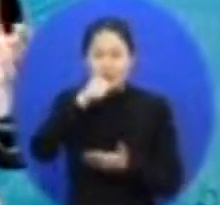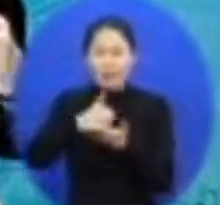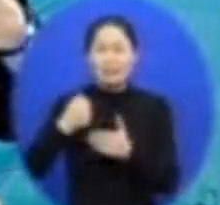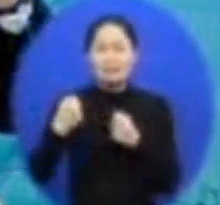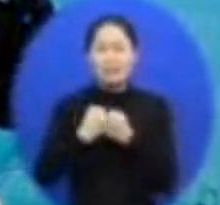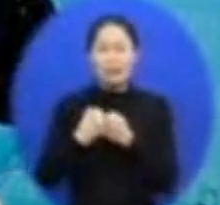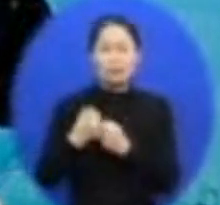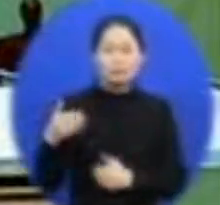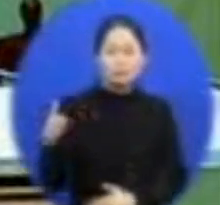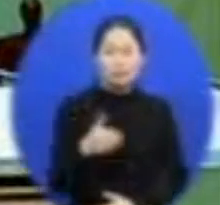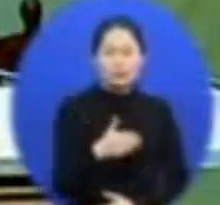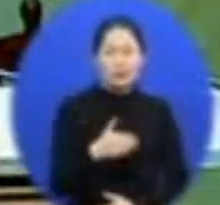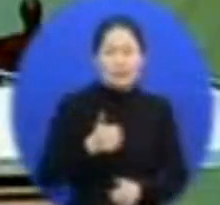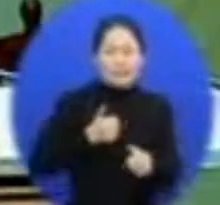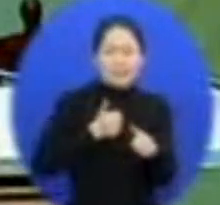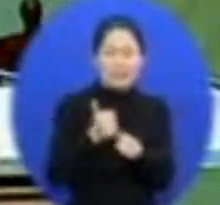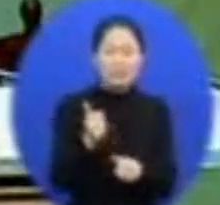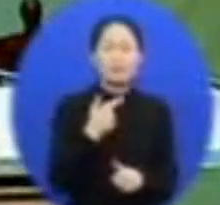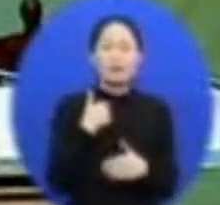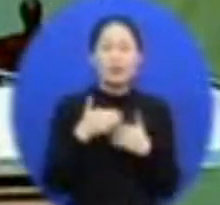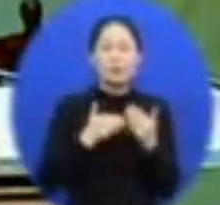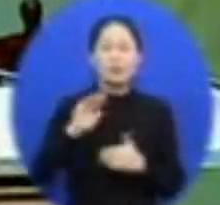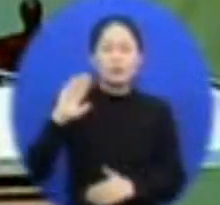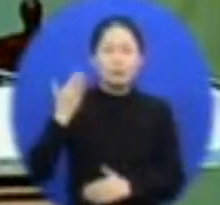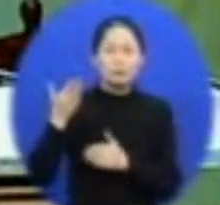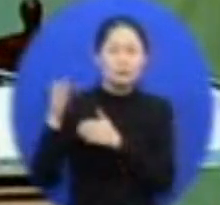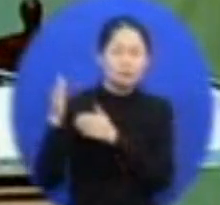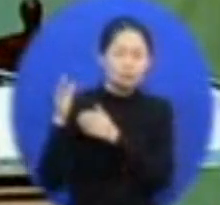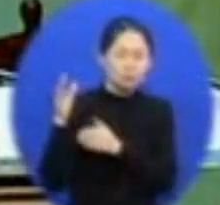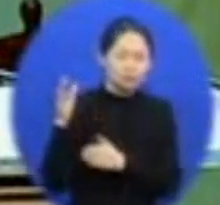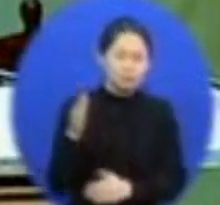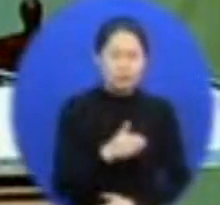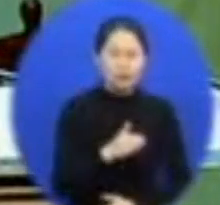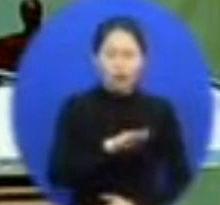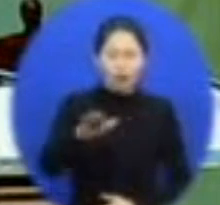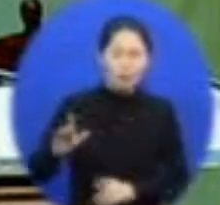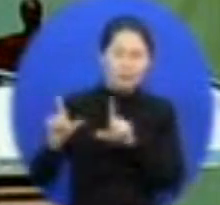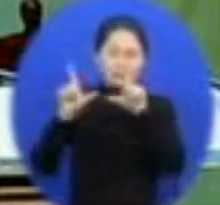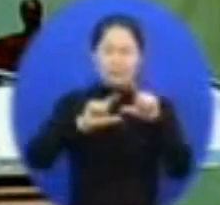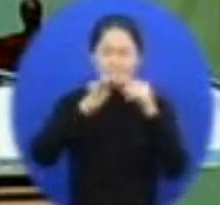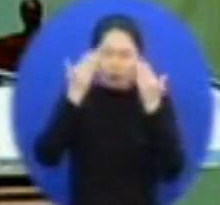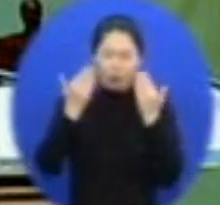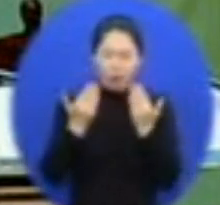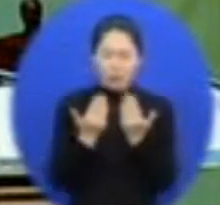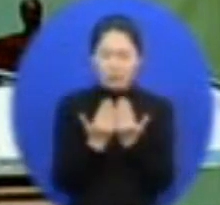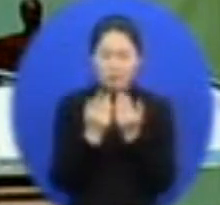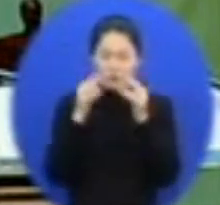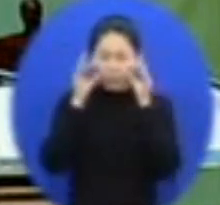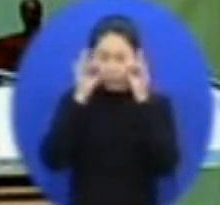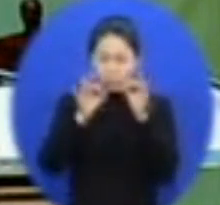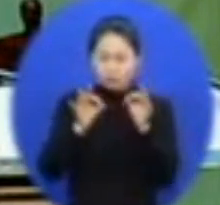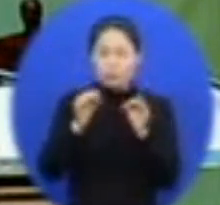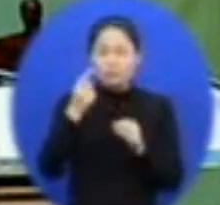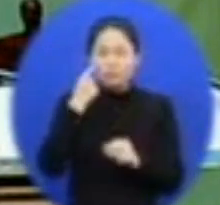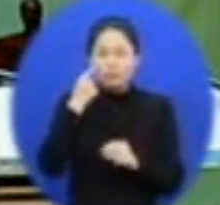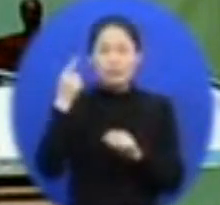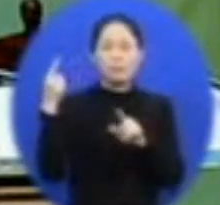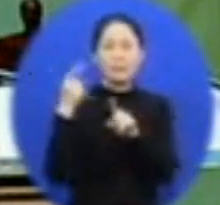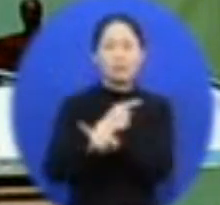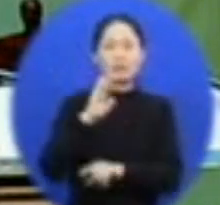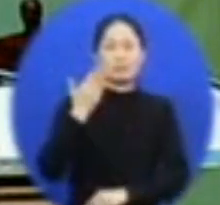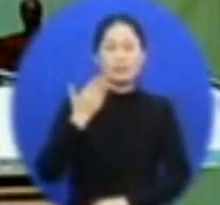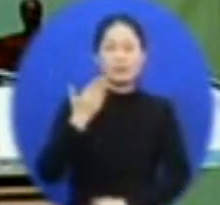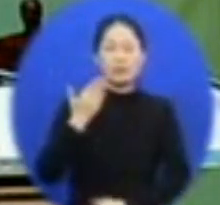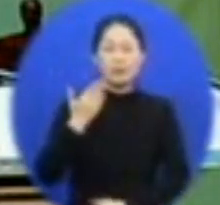싸움에서 2기 임을 경험하게 되면서 부터 여러분의 삶 전체를 보는 눈이 달라져요 재산을